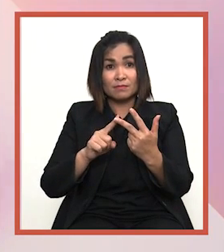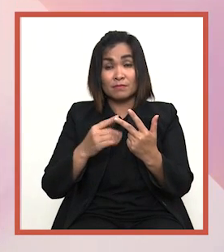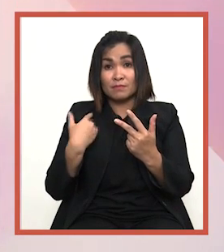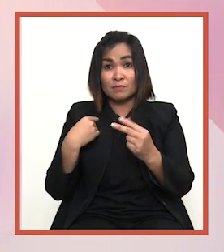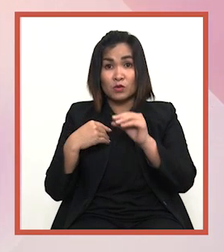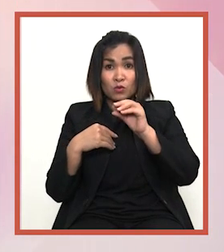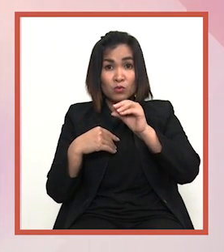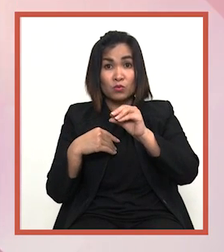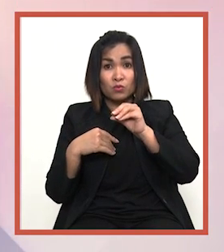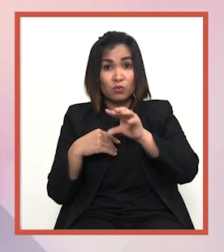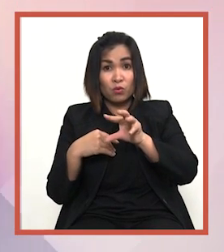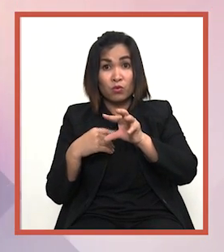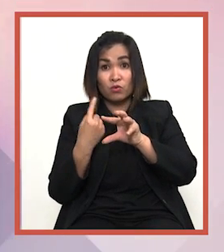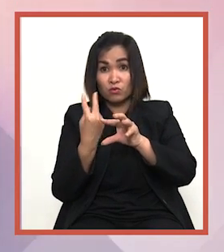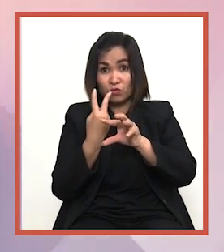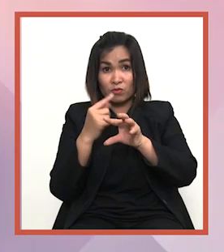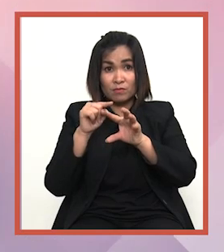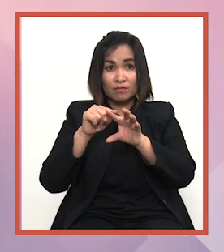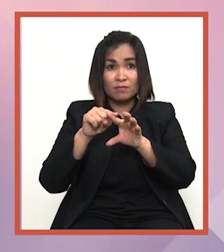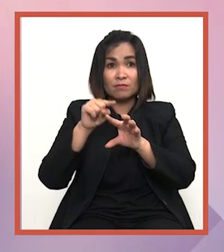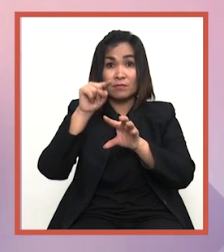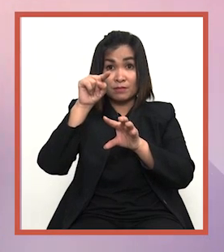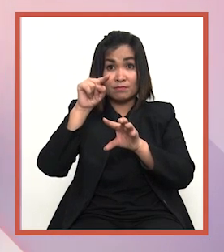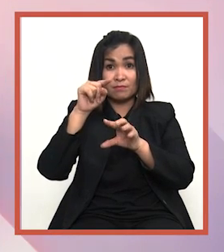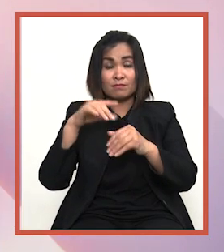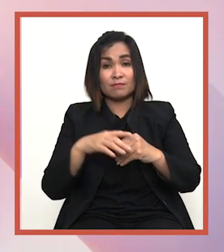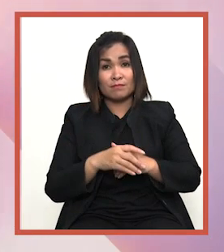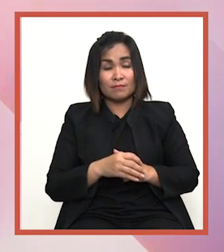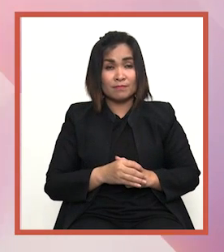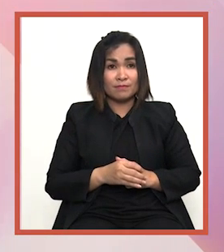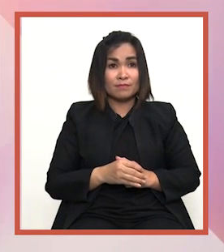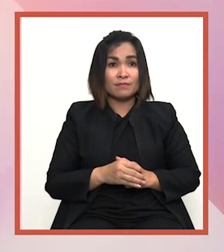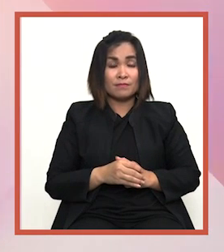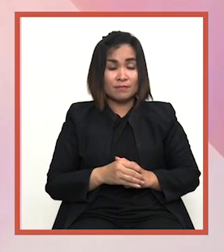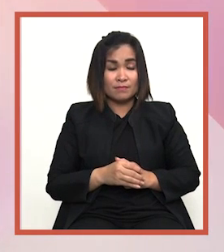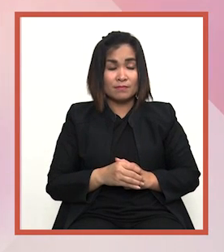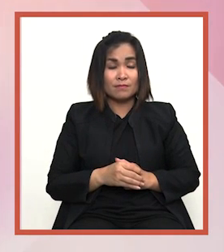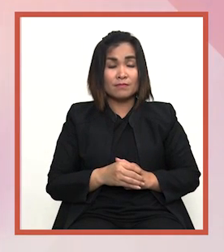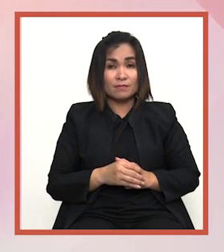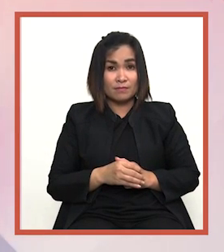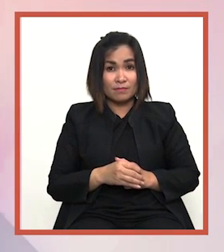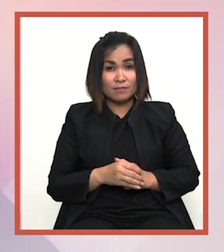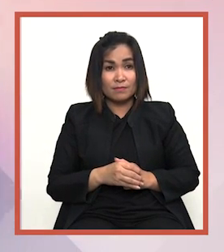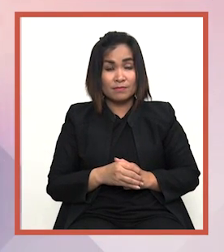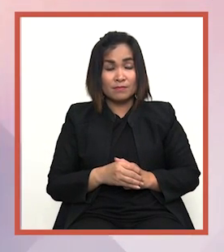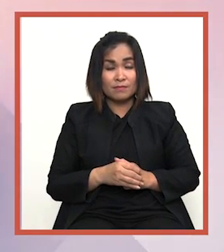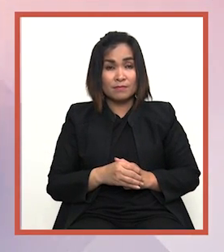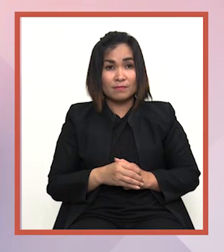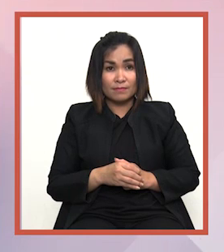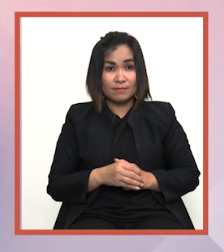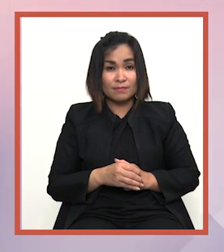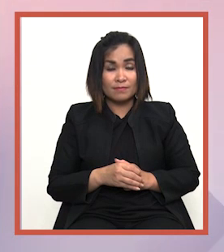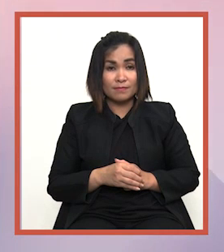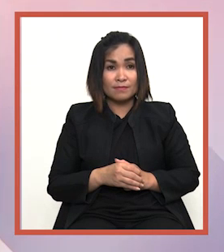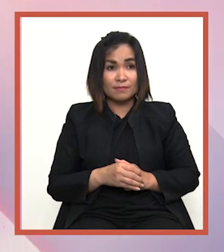ะฮะสวิตช์ปุ่มกดปกติเปิดนะครับแบบงานติดตั้งจะเป็นลักษณะกลมๆนะครับซ้อนกันอยู่2ชั้นนะฮะแล้วก็มีขีด